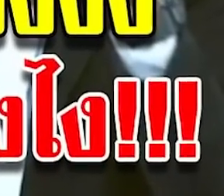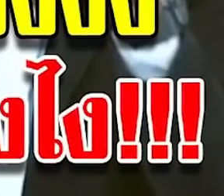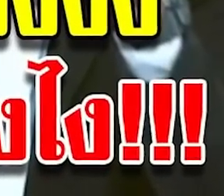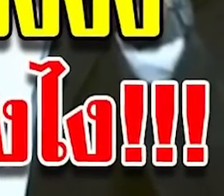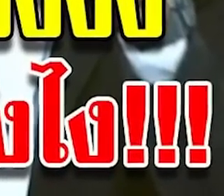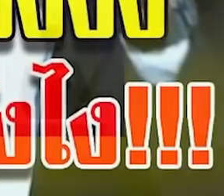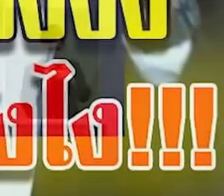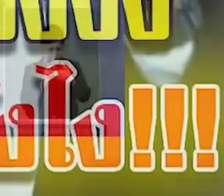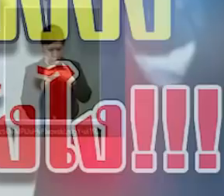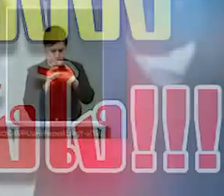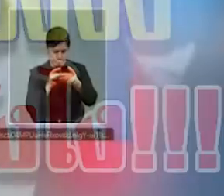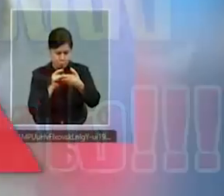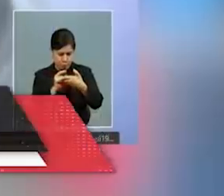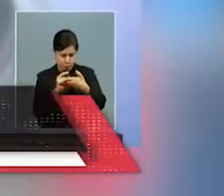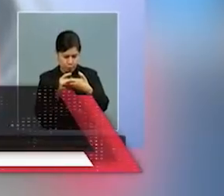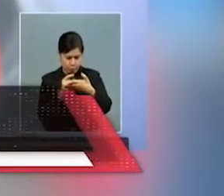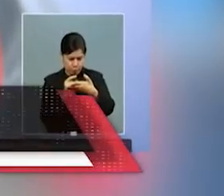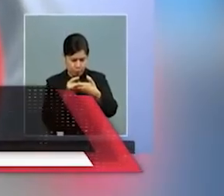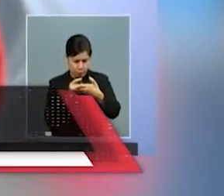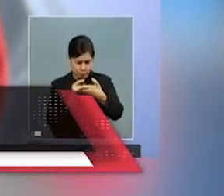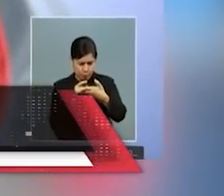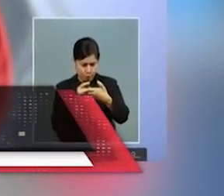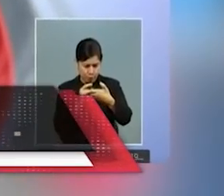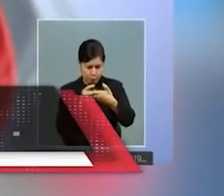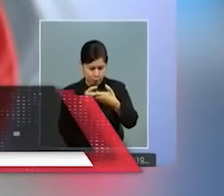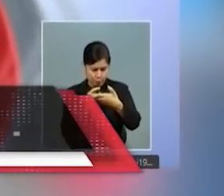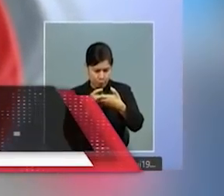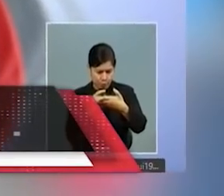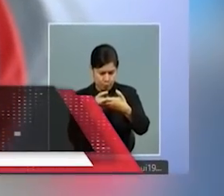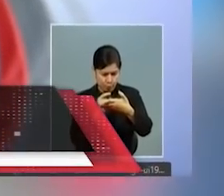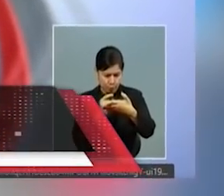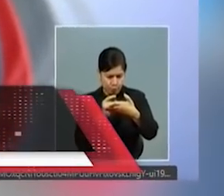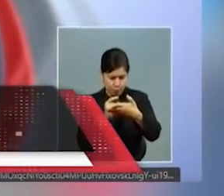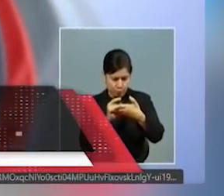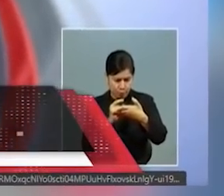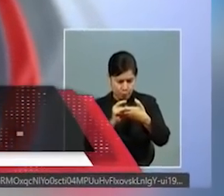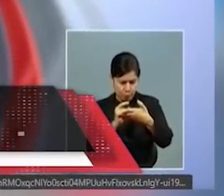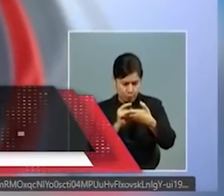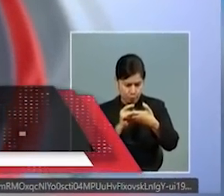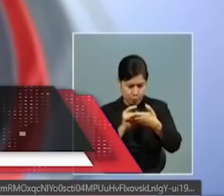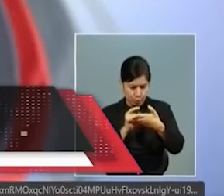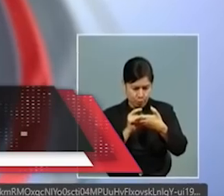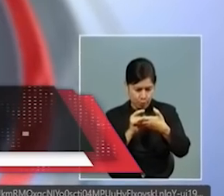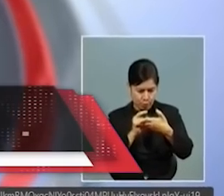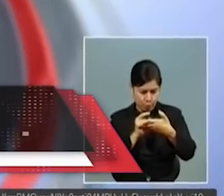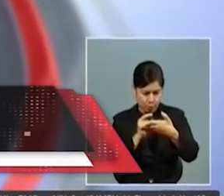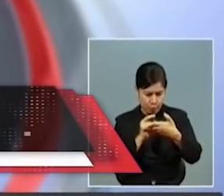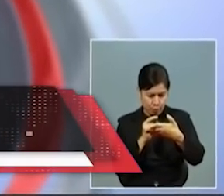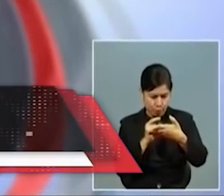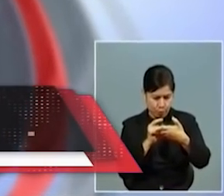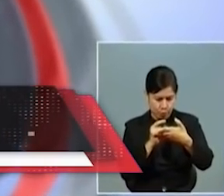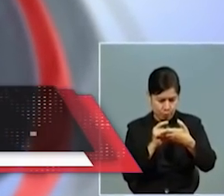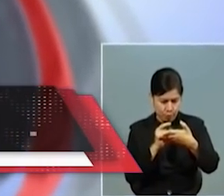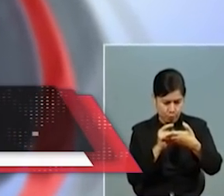ณีกระทรวงการคลังเปิดให้ประชาชนลงทะเบียนเข้าร่วมโครงการคนละครึ่งเพิ่มเติมอีกครั้งในวันที่19พฤศจิก